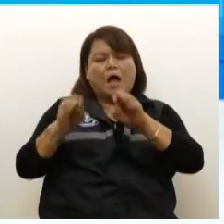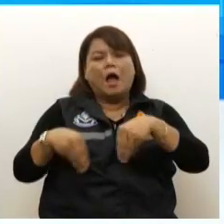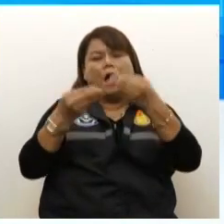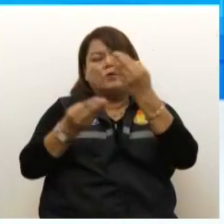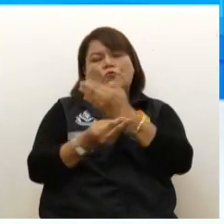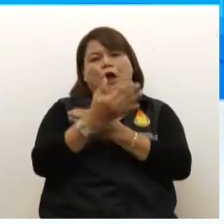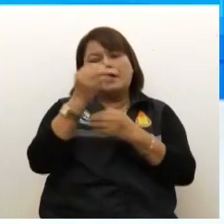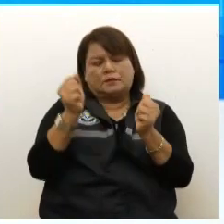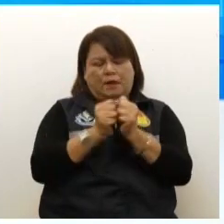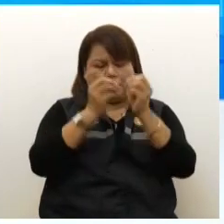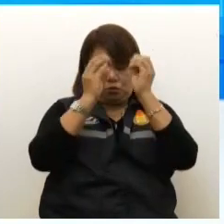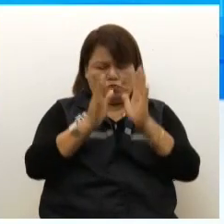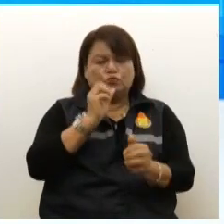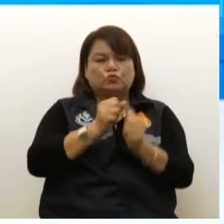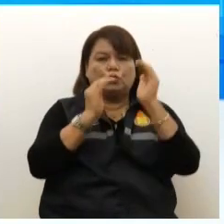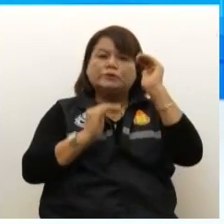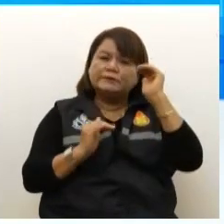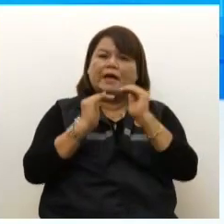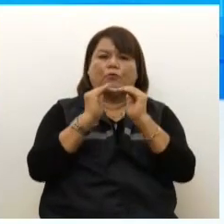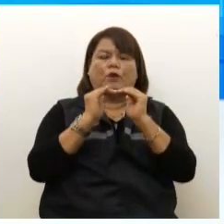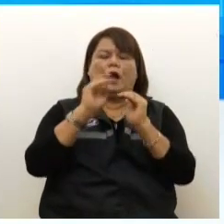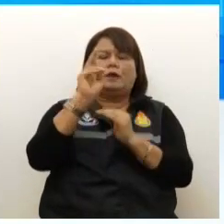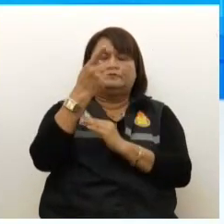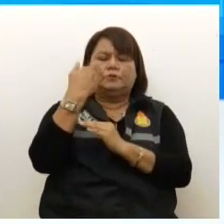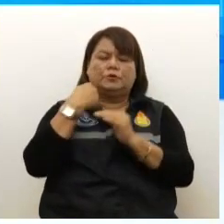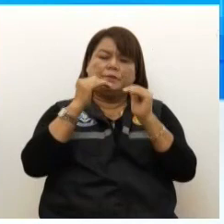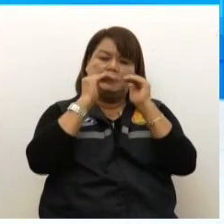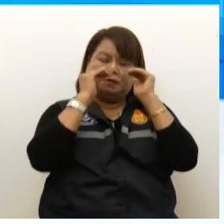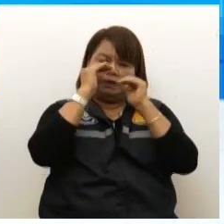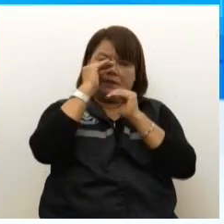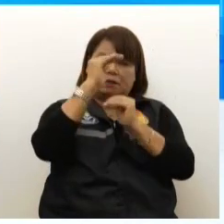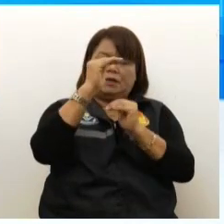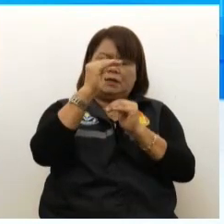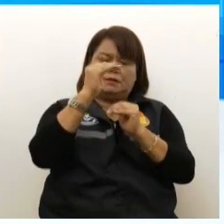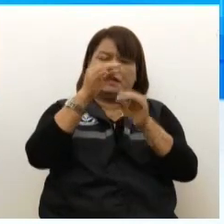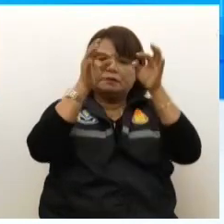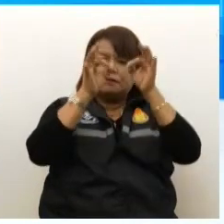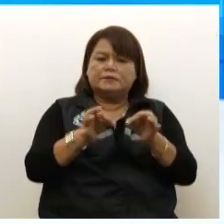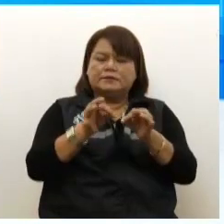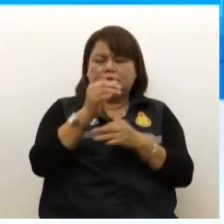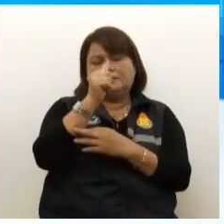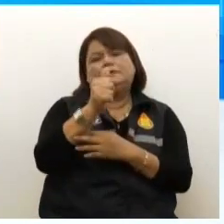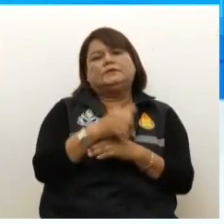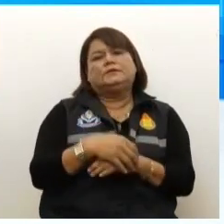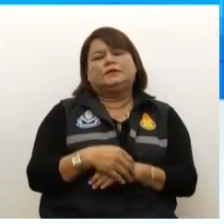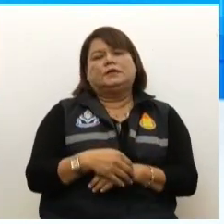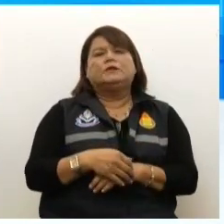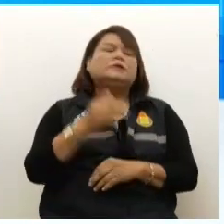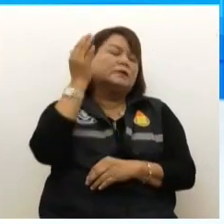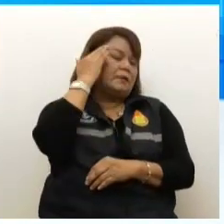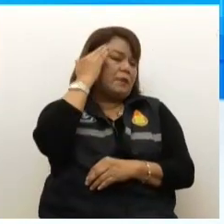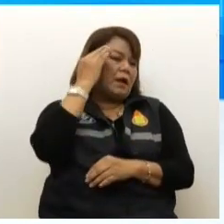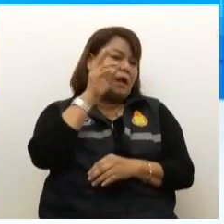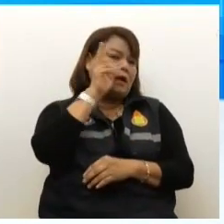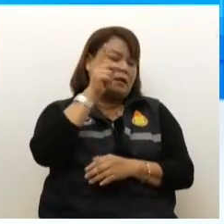กับคุณครูทุกคนเท่าเทียมกันโดยมีเกณฑ์การตัดสินที่มีประสิทธิภาพนะครับและซึ่งก็ทราบว่าหลายเขตพื้น